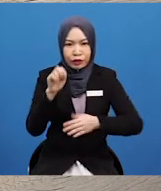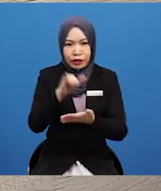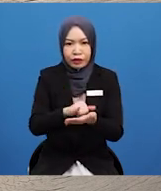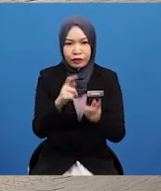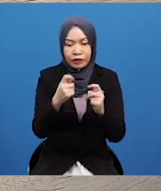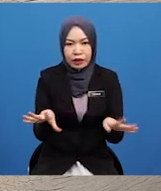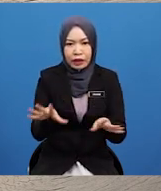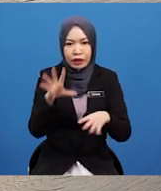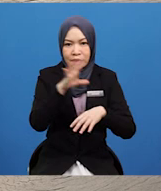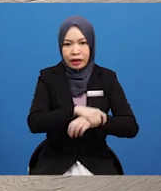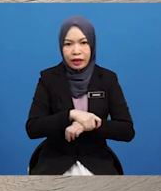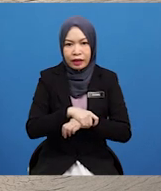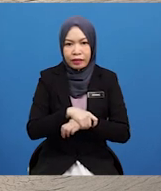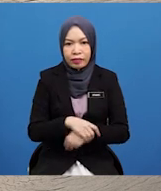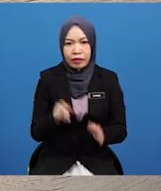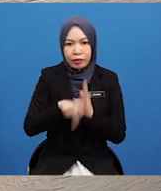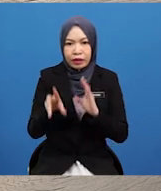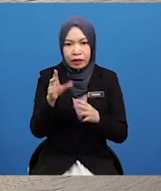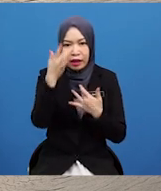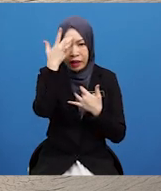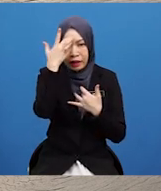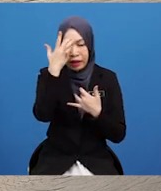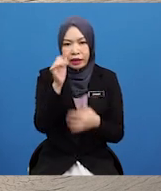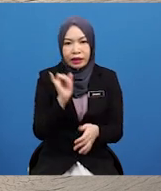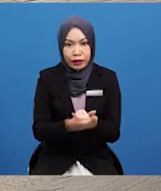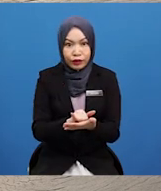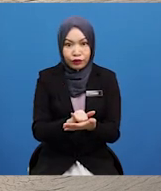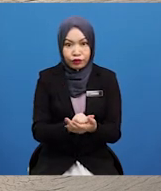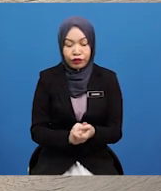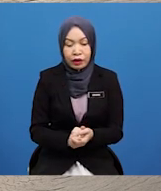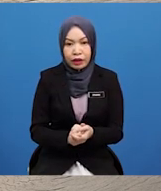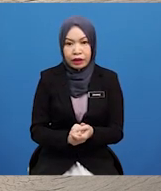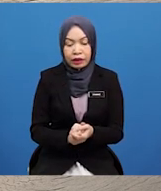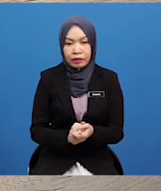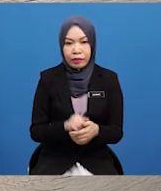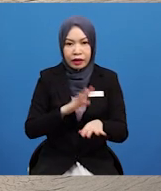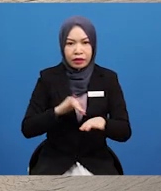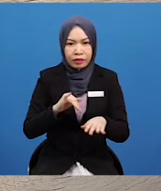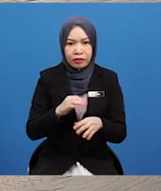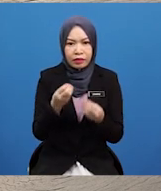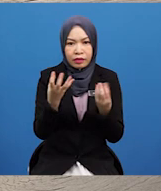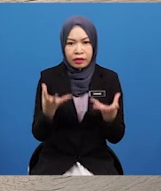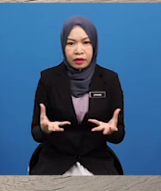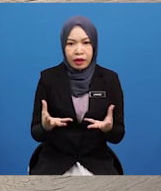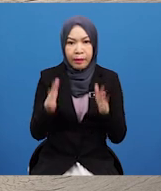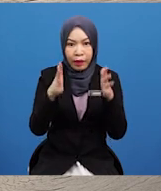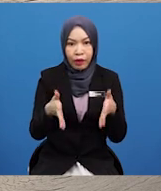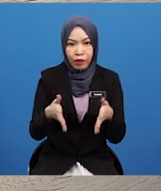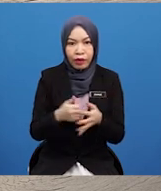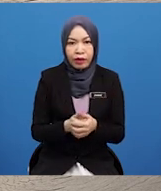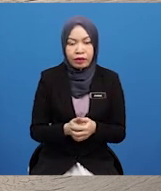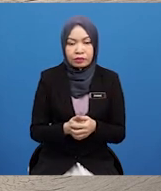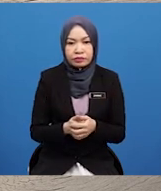Penyakit itu hanya menyerang berapa orang dewasa. C. Ibu mempunyai 2 dozen cawan